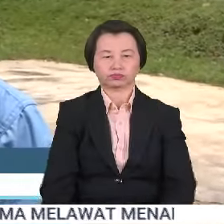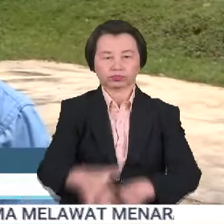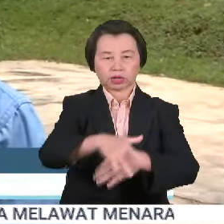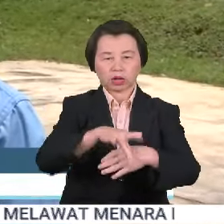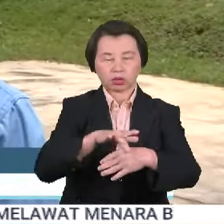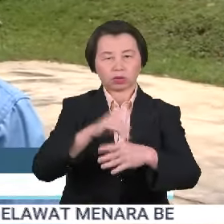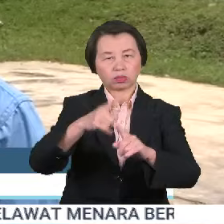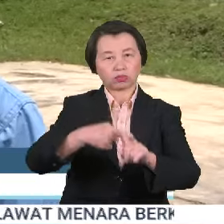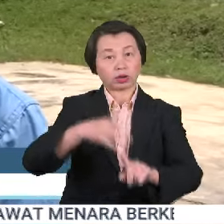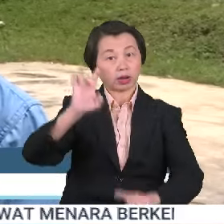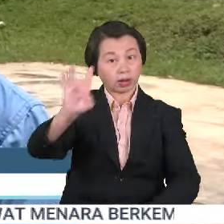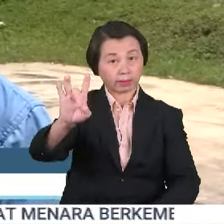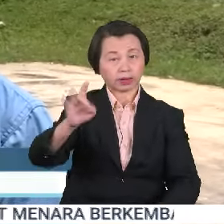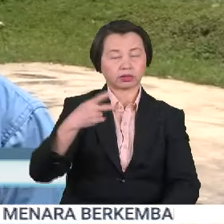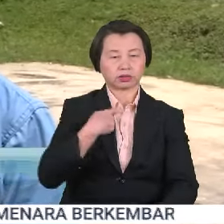laba-laba